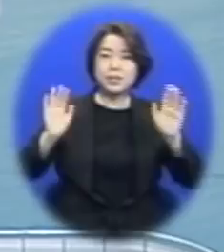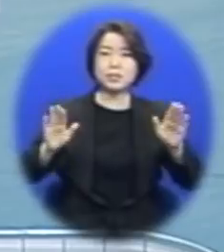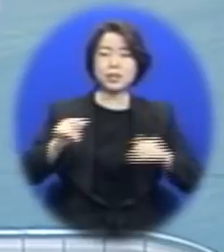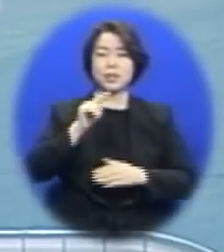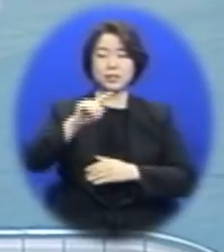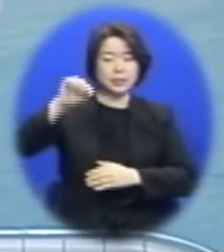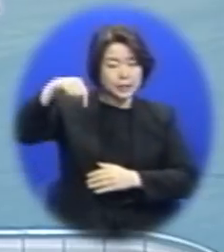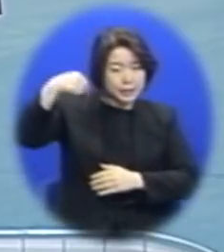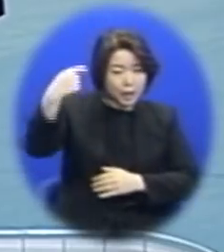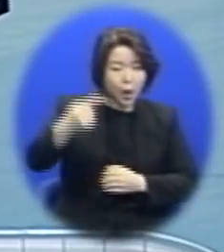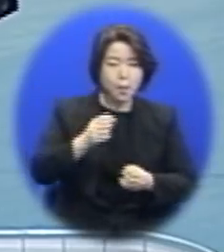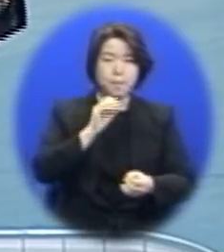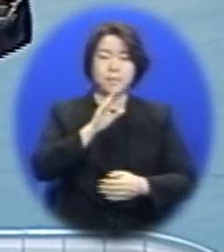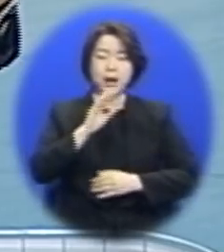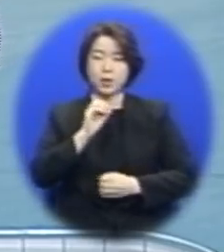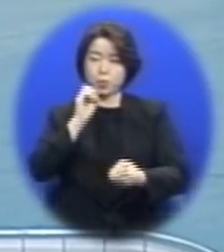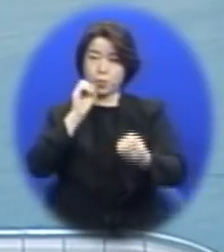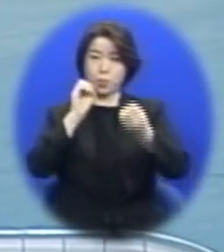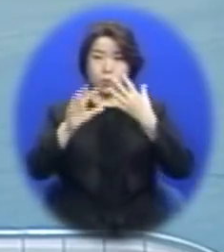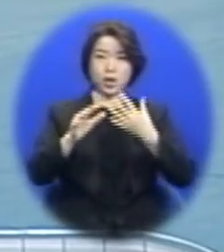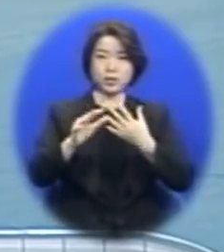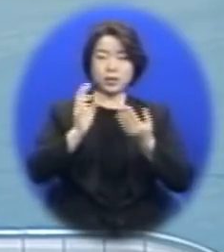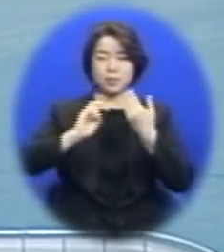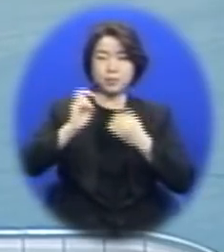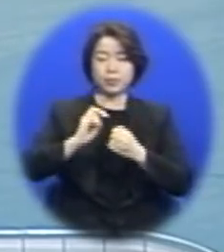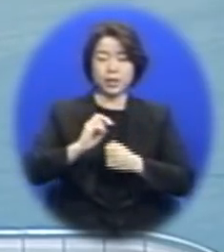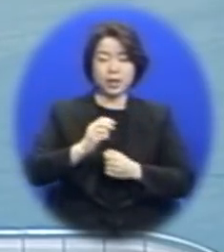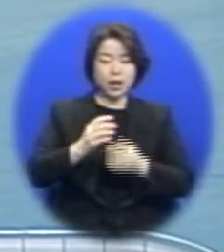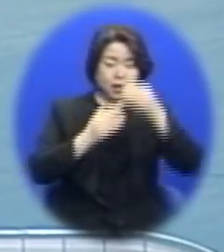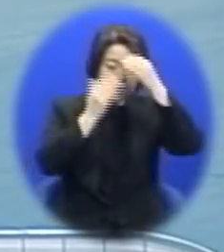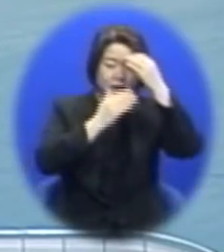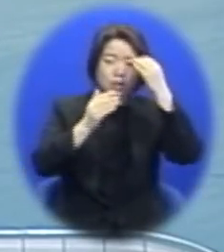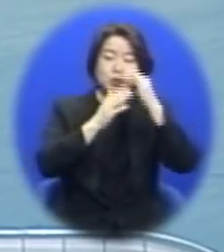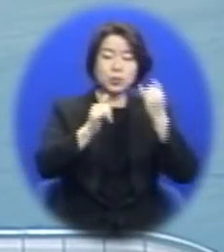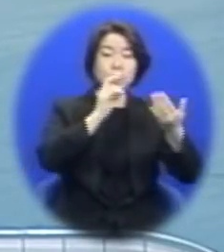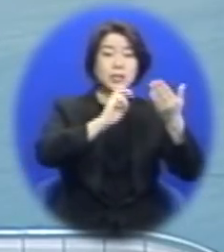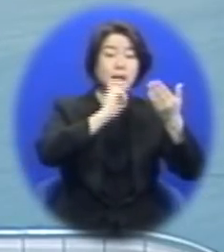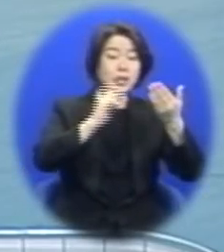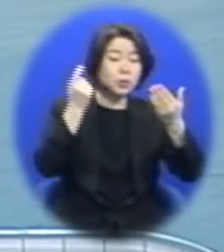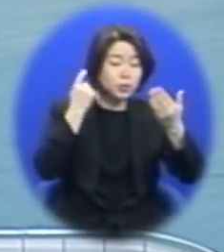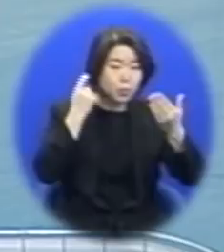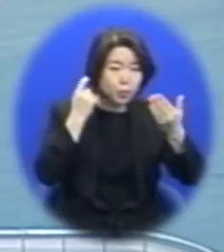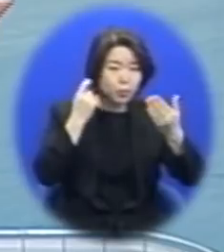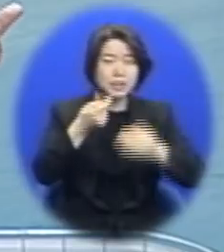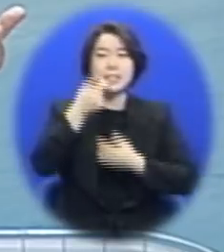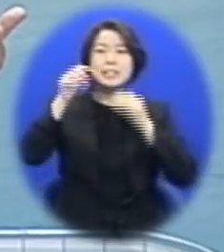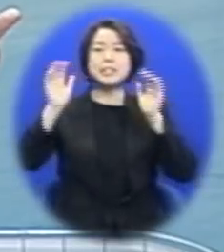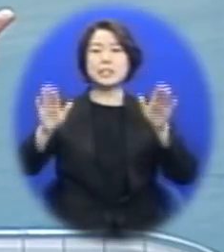그 다음에 화답합니다. 성도들의 찬송 소리를 듣고 바로 그 다음에 천사들이 화답합니다.